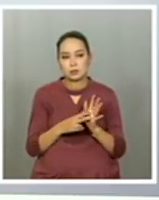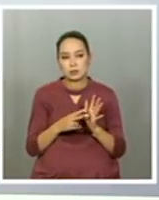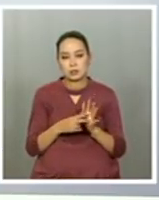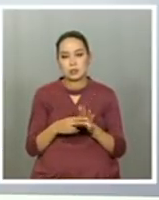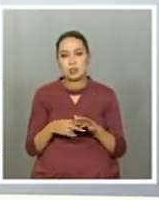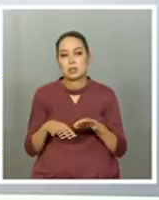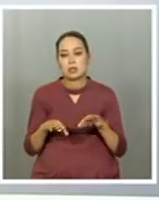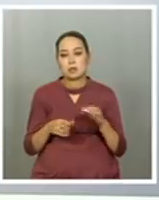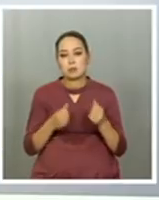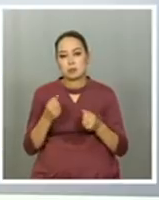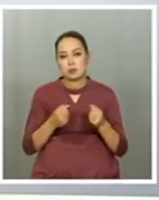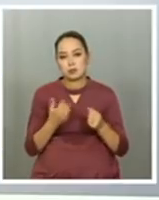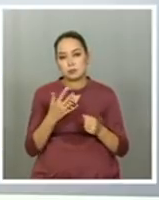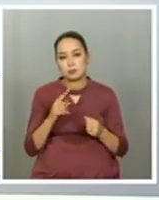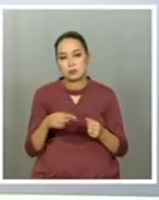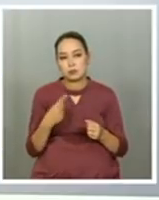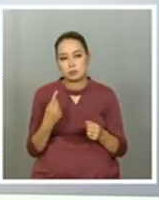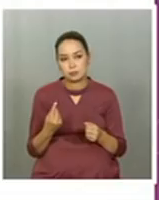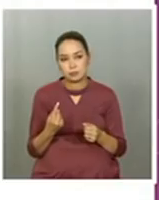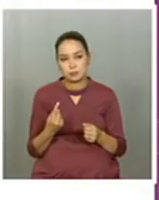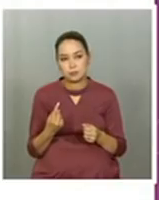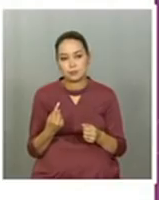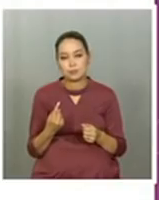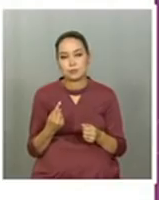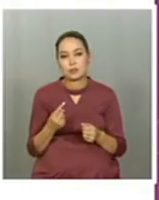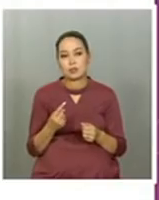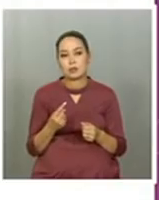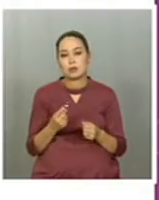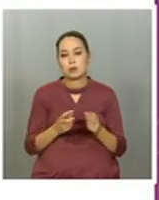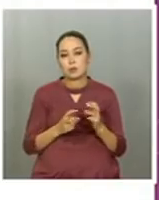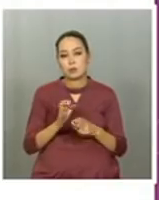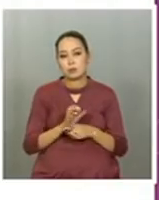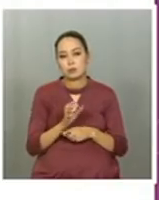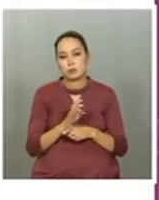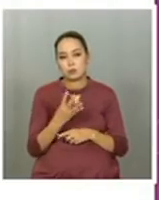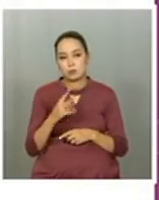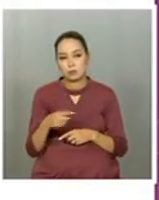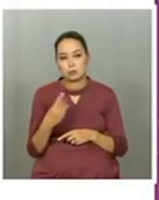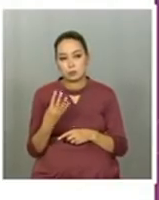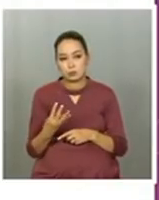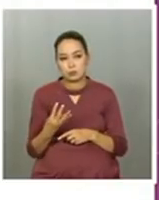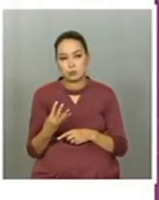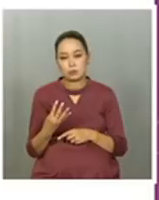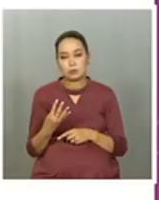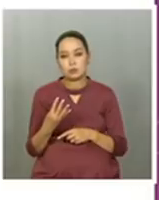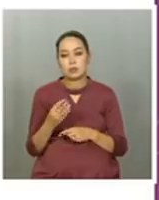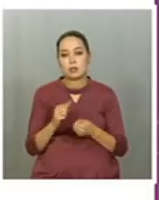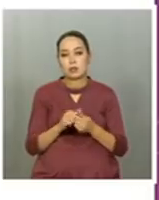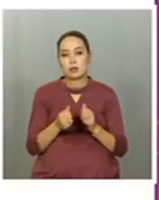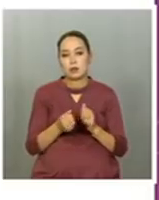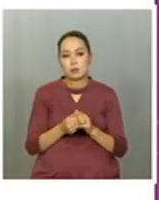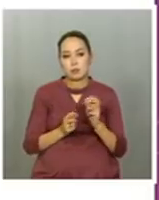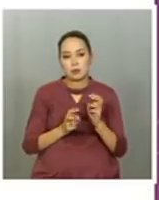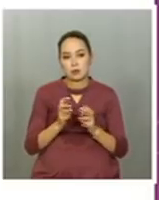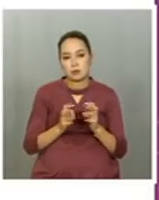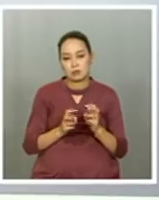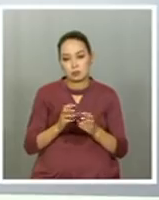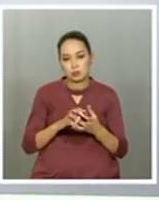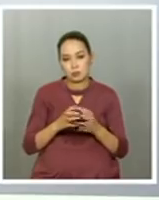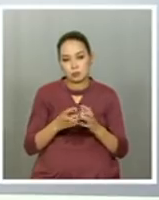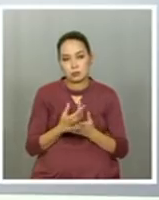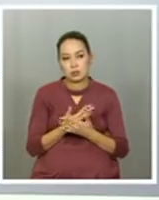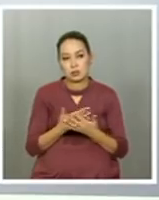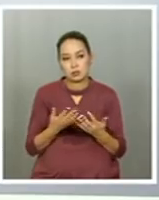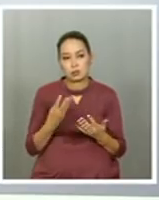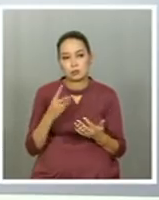саласында 5,1 және де өңдеу өнеркәсіптерінде 4,4, ал тау-кен өндірісінде 3,7,